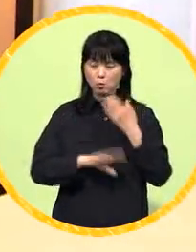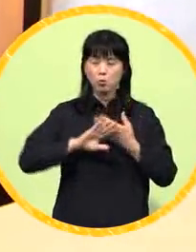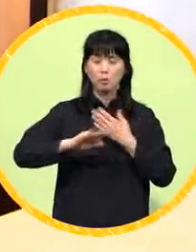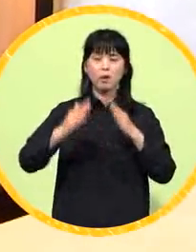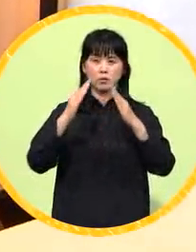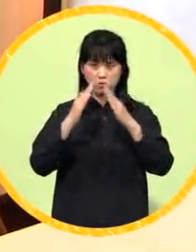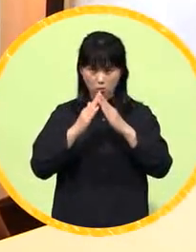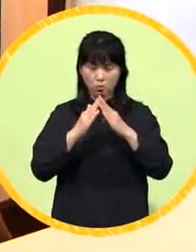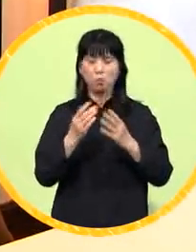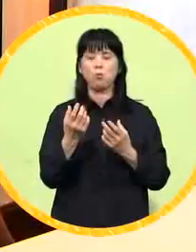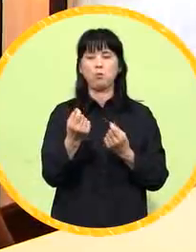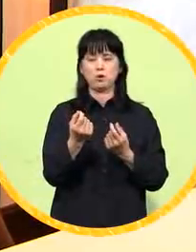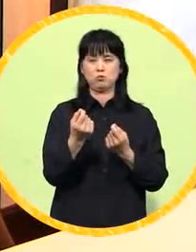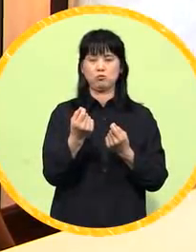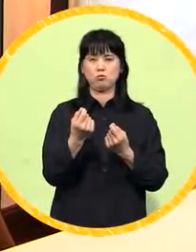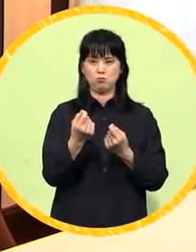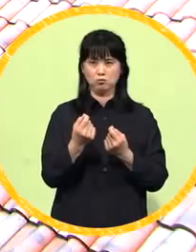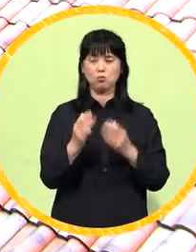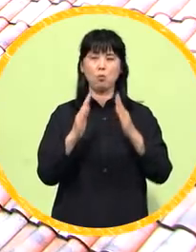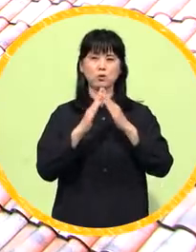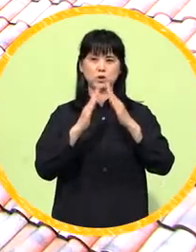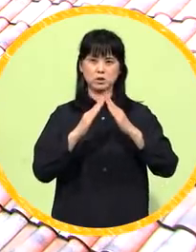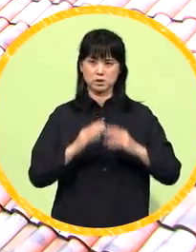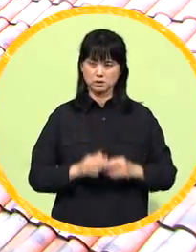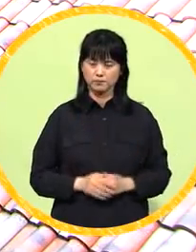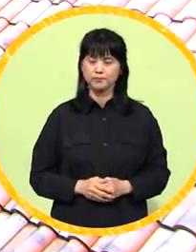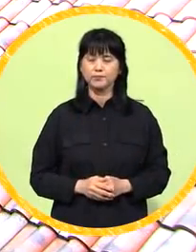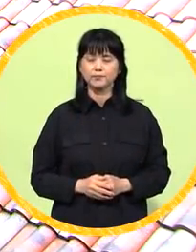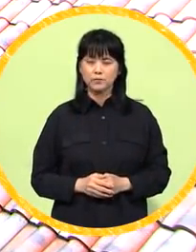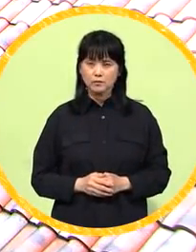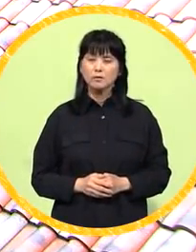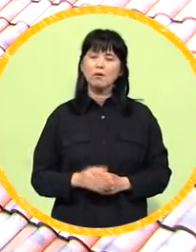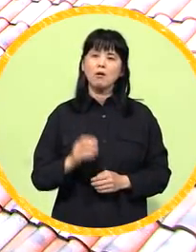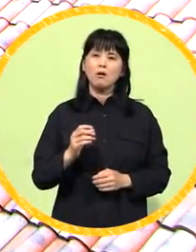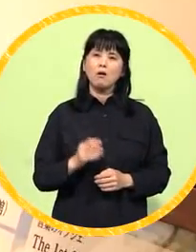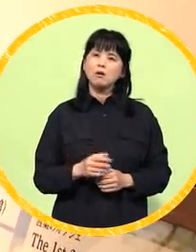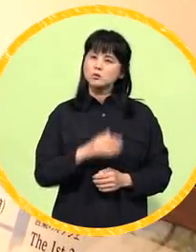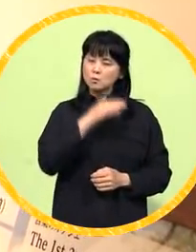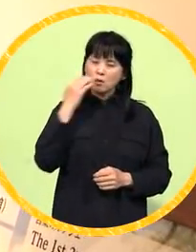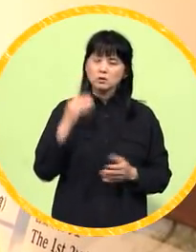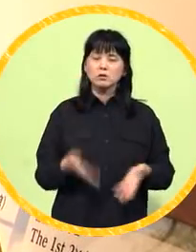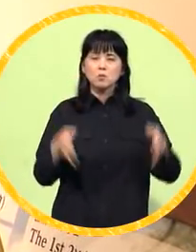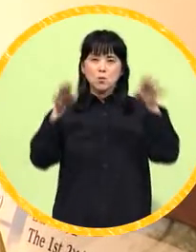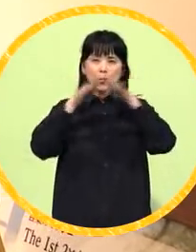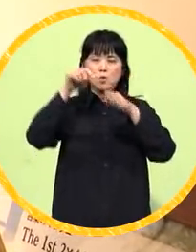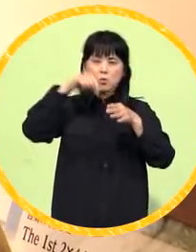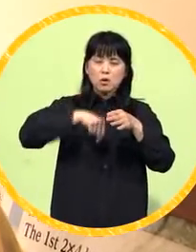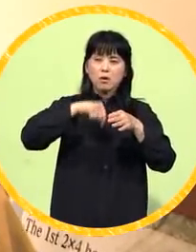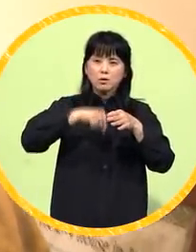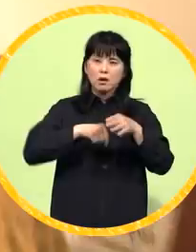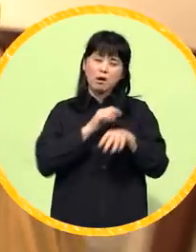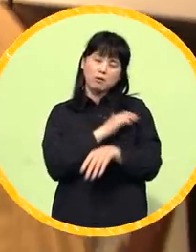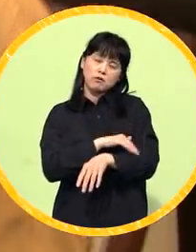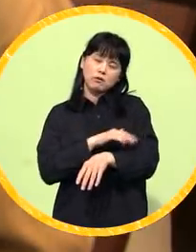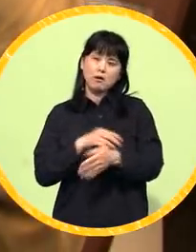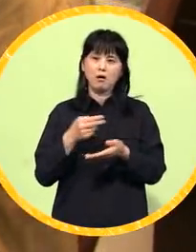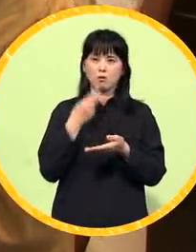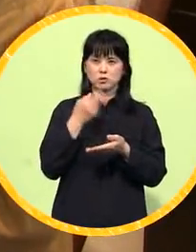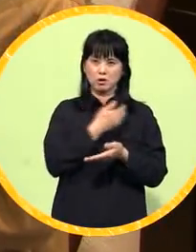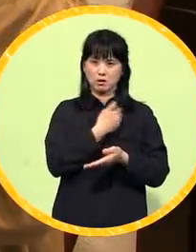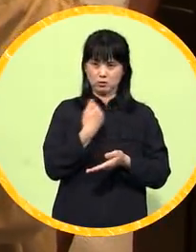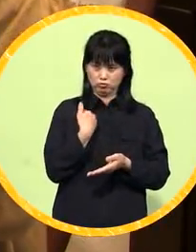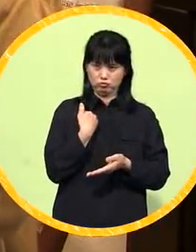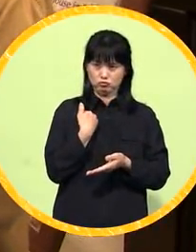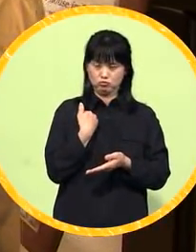そうなんです桜地だったんですねそんなすごい建物の中で圧的なお食事がいた大湯